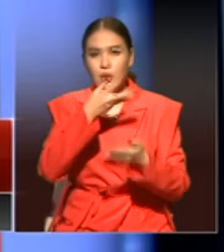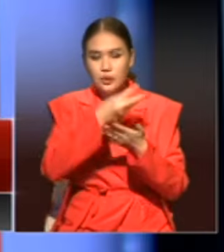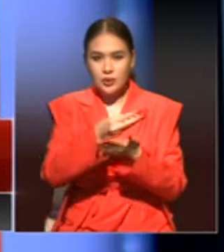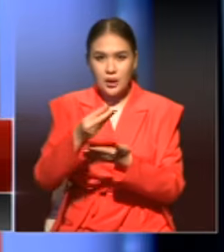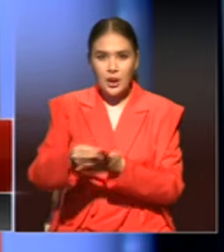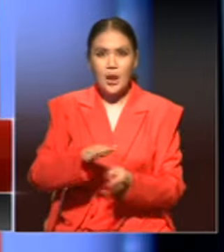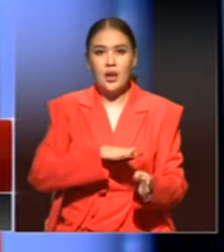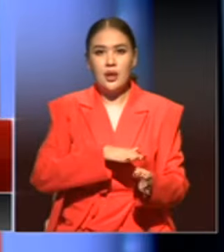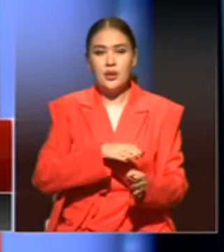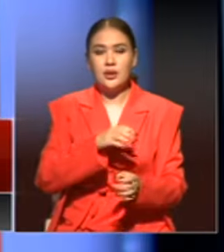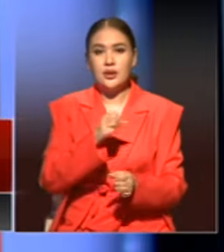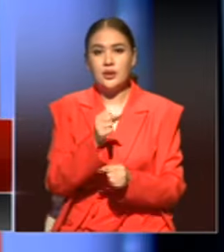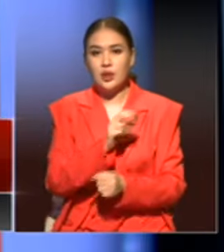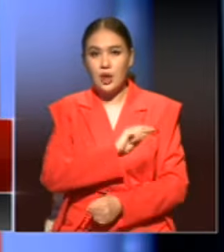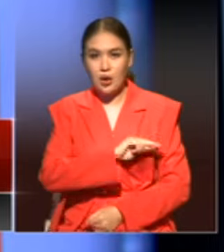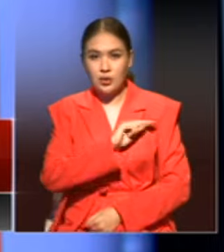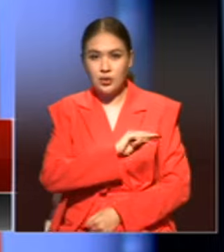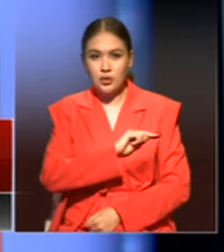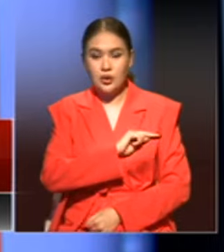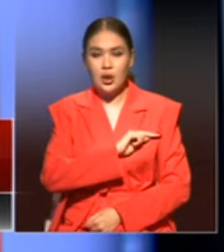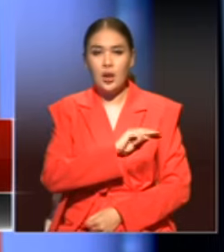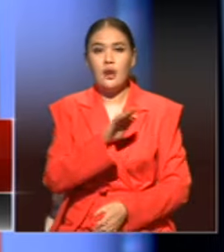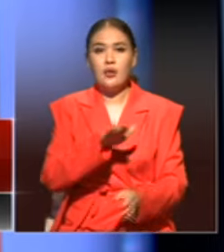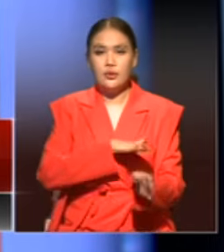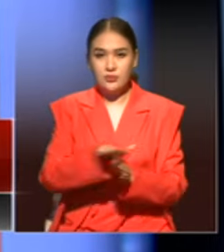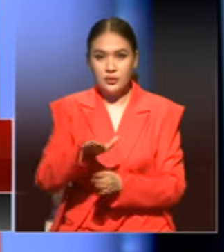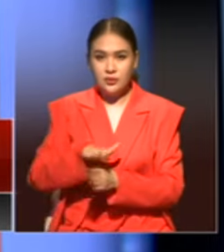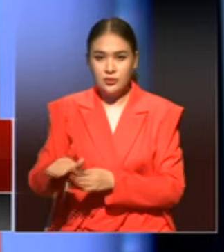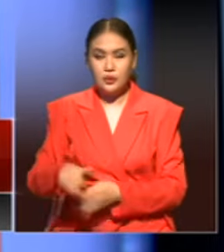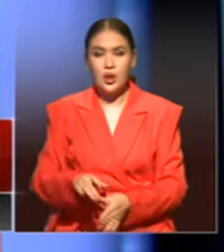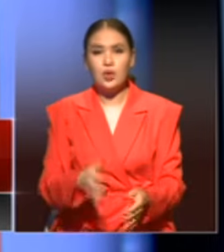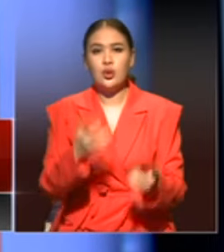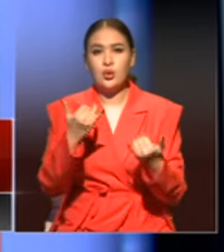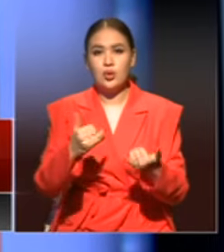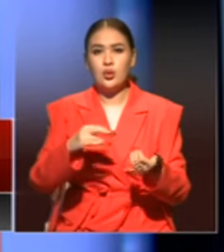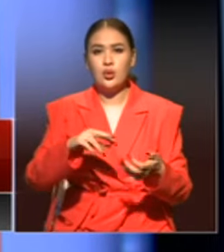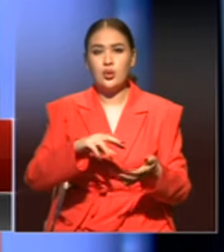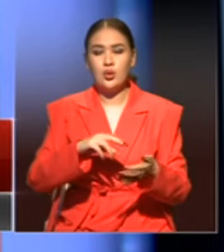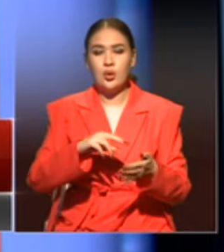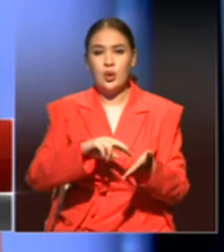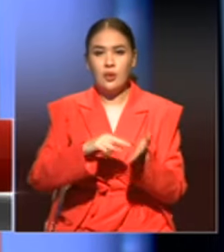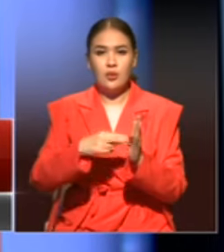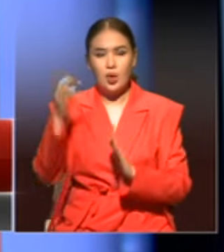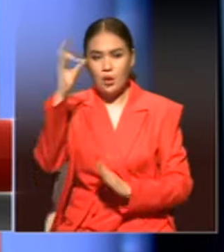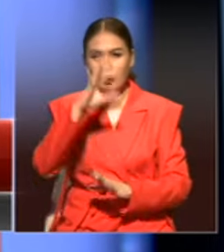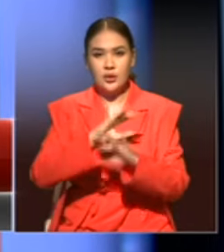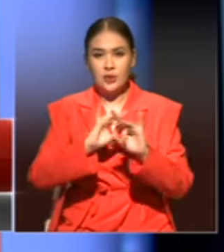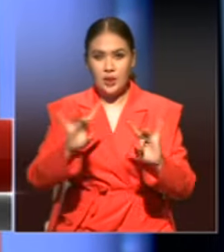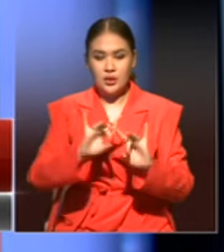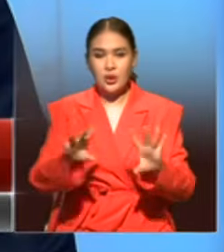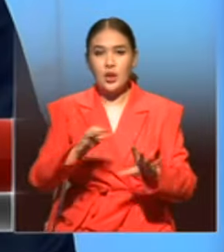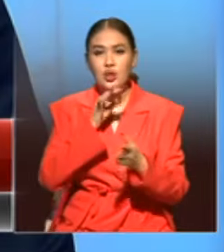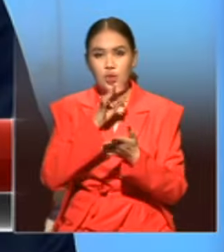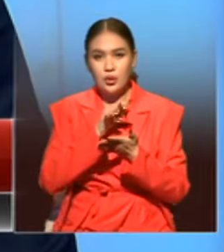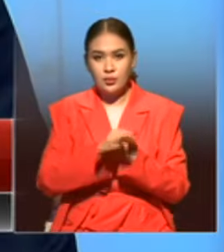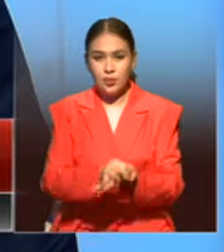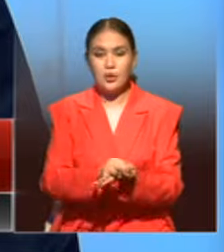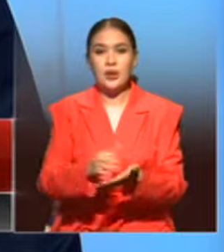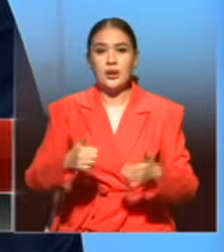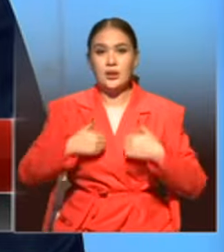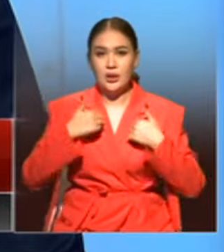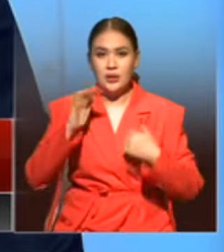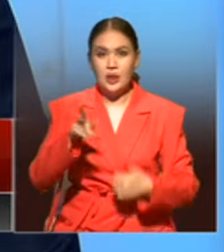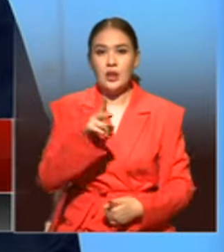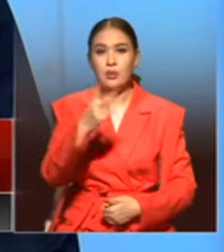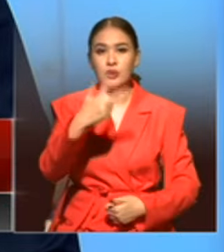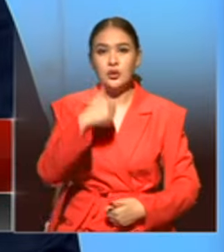жатқан жұмыстар жасалып жатыр. Енді оны толығырақ, егер сұрақтар барысында толығырақ жауап беруге тырысамыз енді. Қазіргі таңда енді